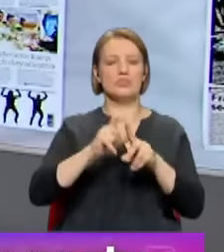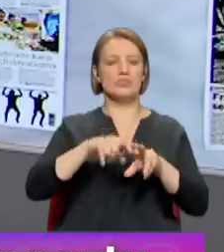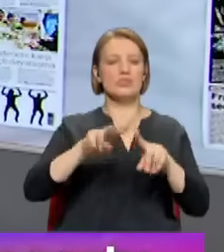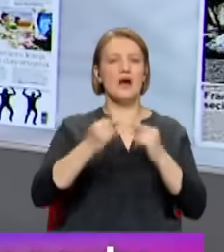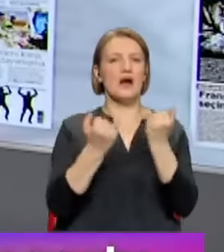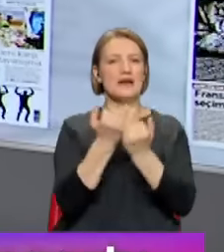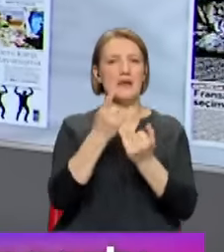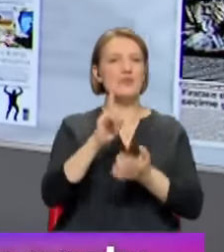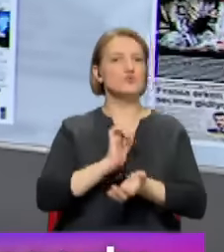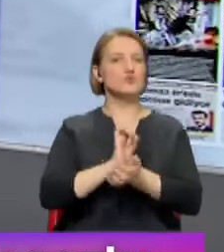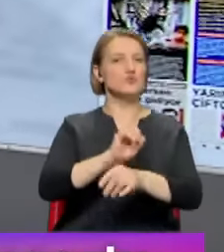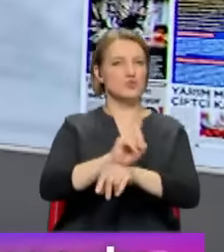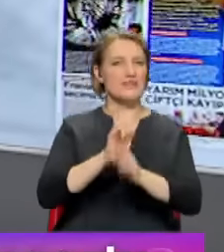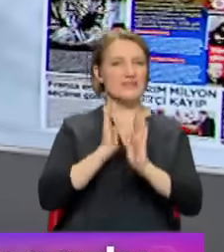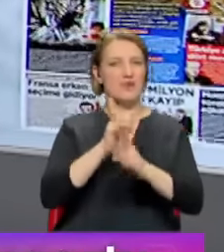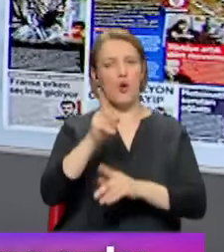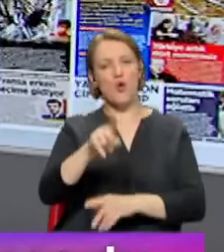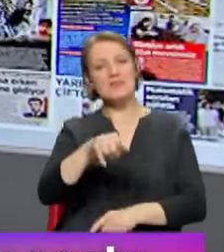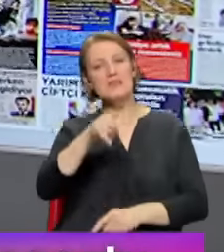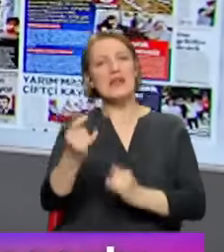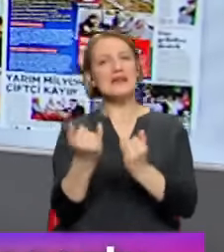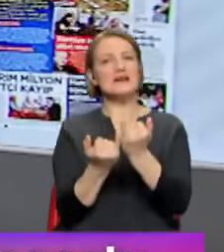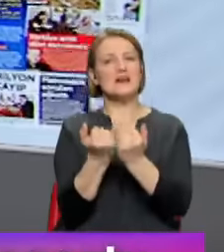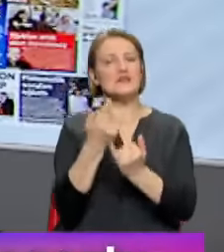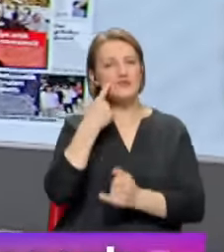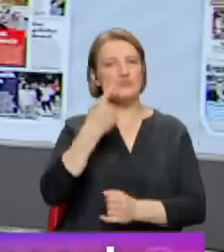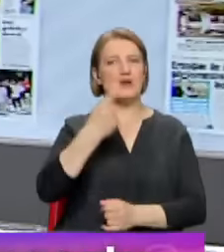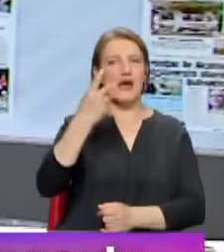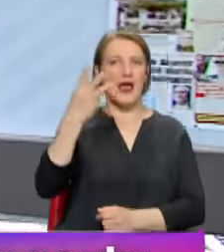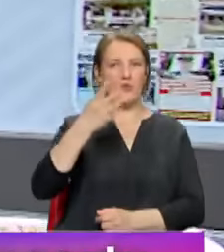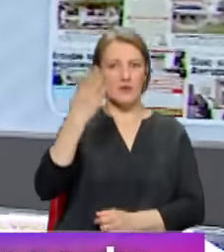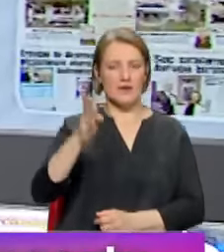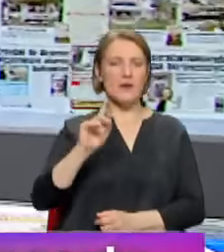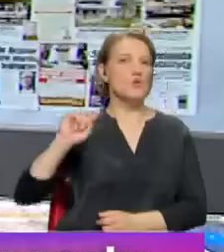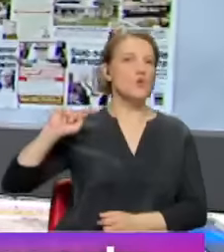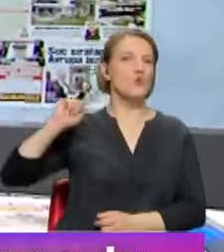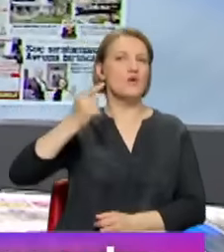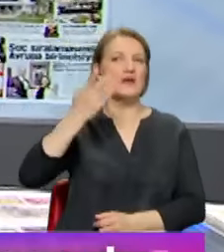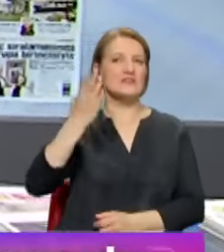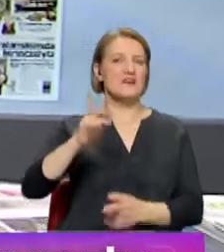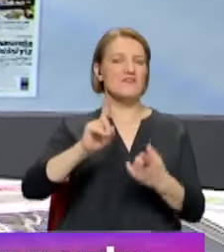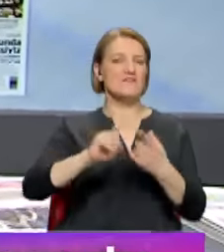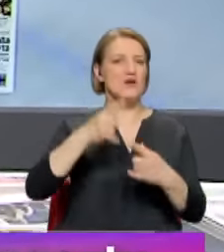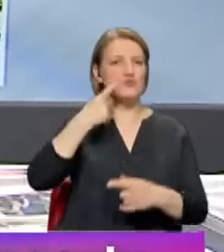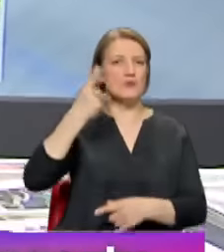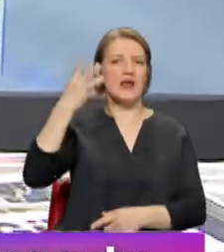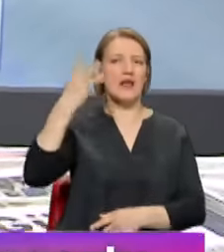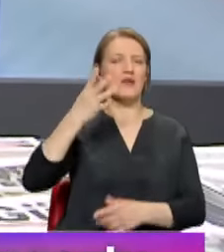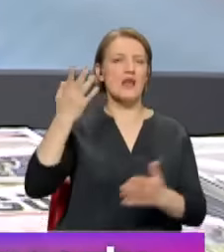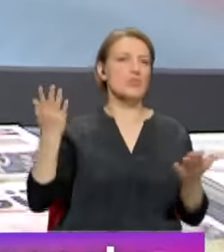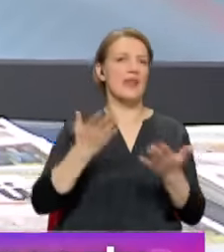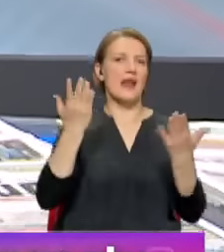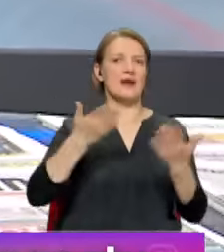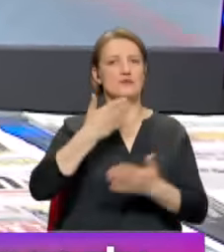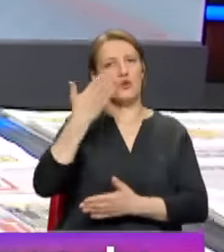tutukluluk süreci devam ediyor onlar için. Onların kardeşi Cumhurbaşkanı Erdoğan'a ulaştı ve Erdoğan'a neler